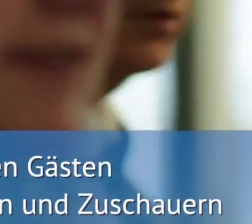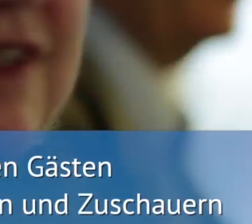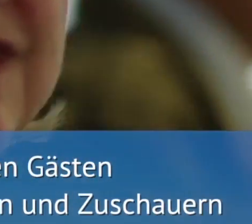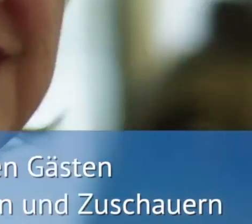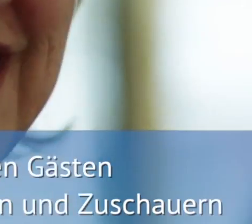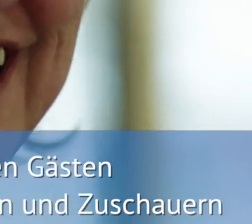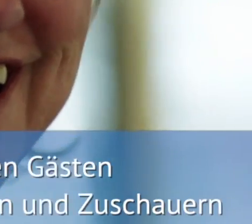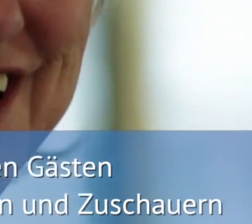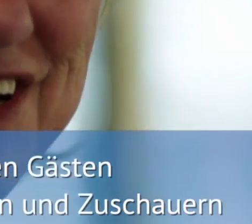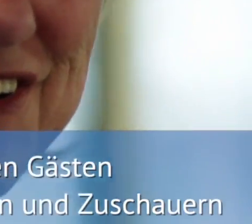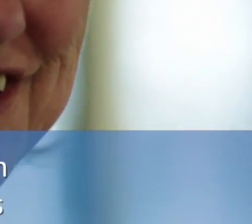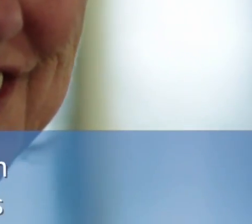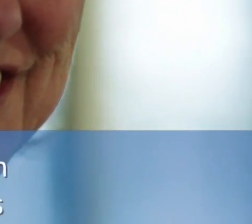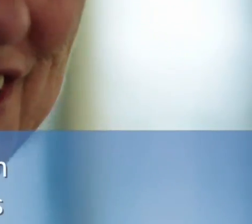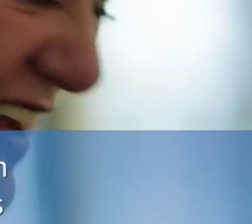Applaus